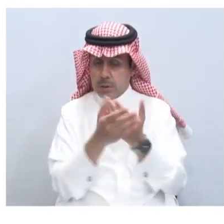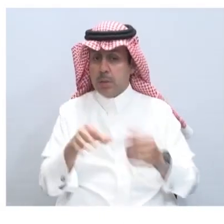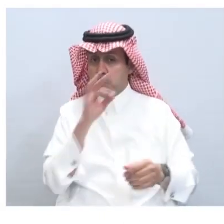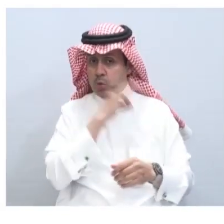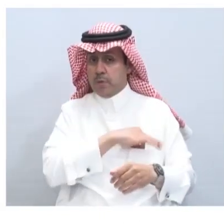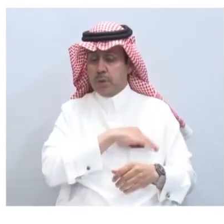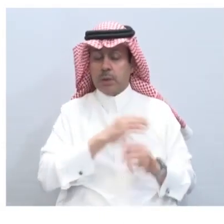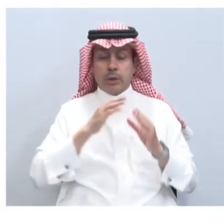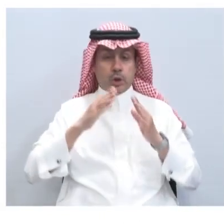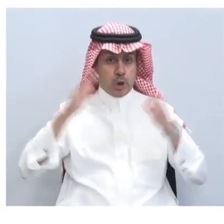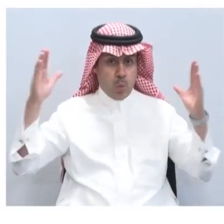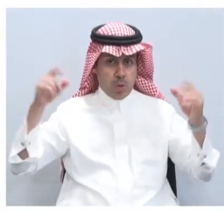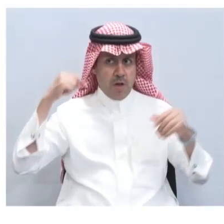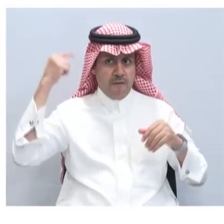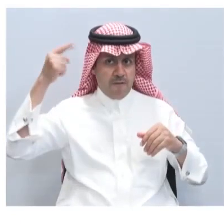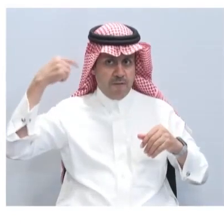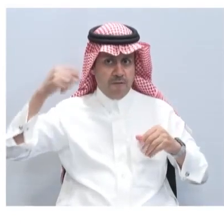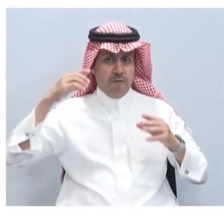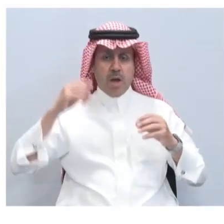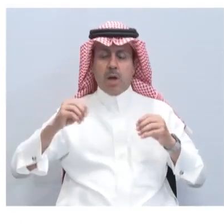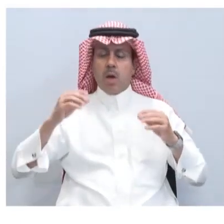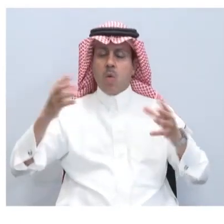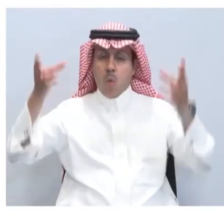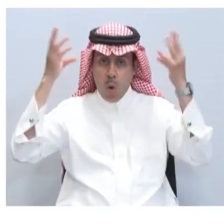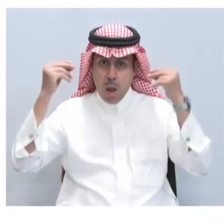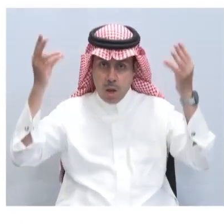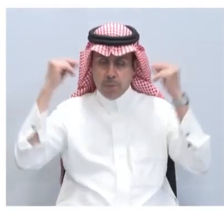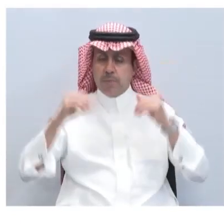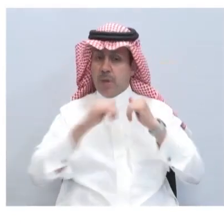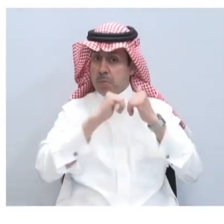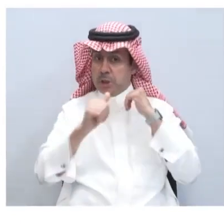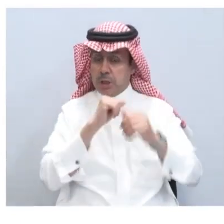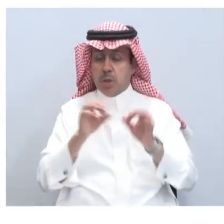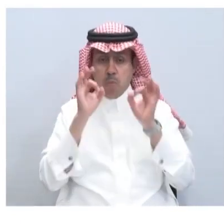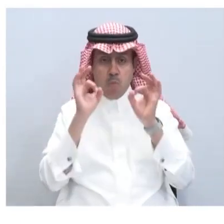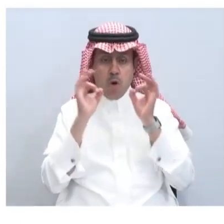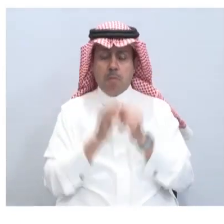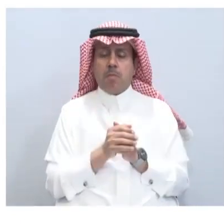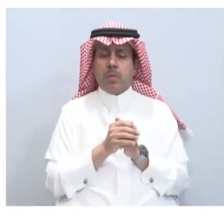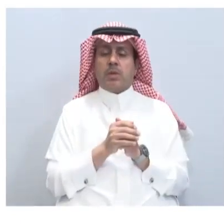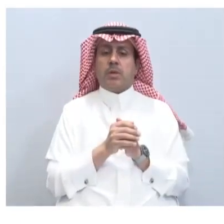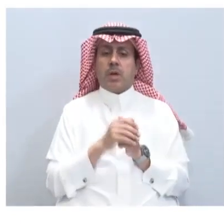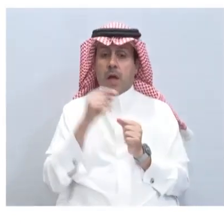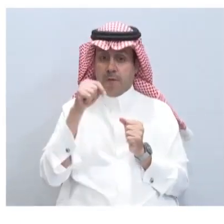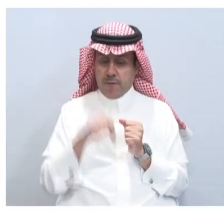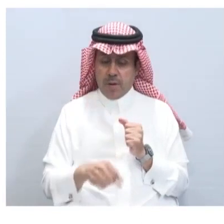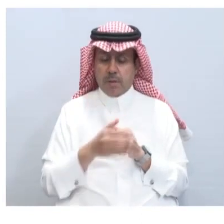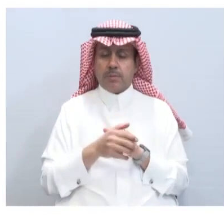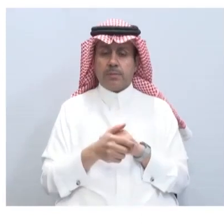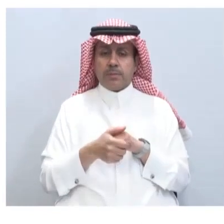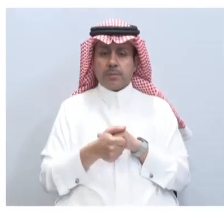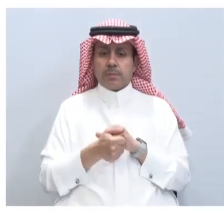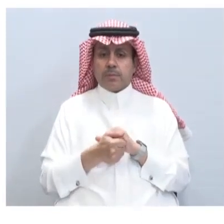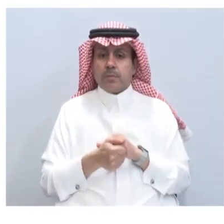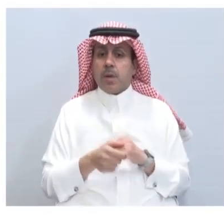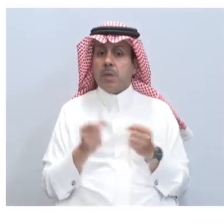بتطورات الحديثه الفكريه والعلميه في مجالات اهتماماته المعلوماتيه وتتوفر من خلال